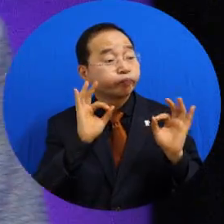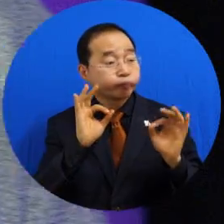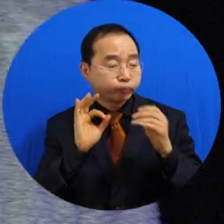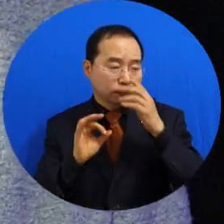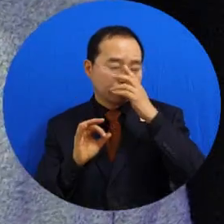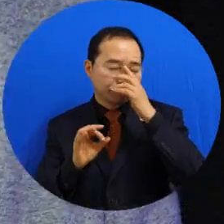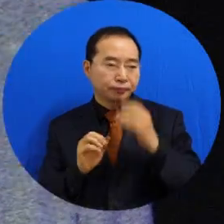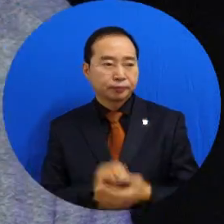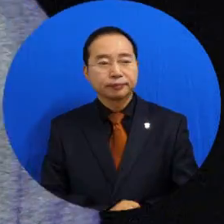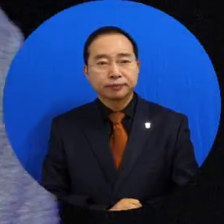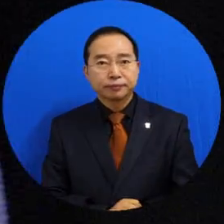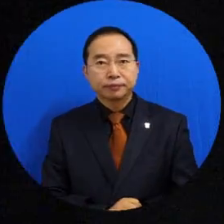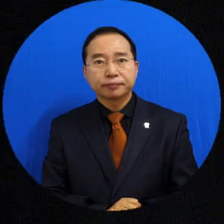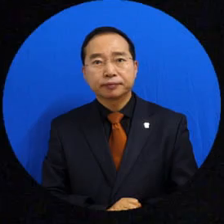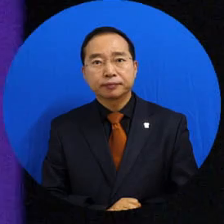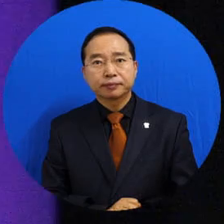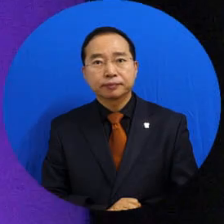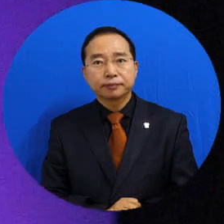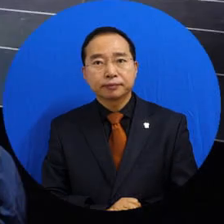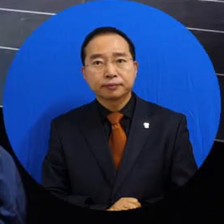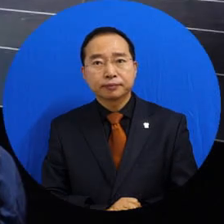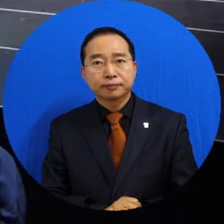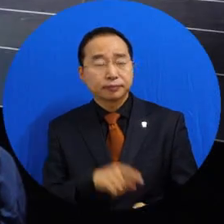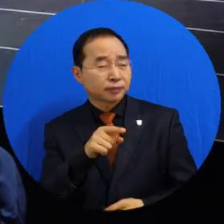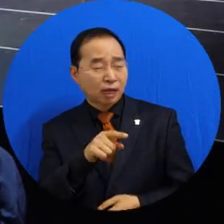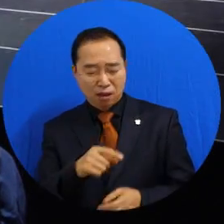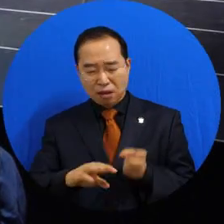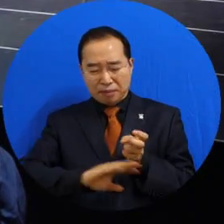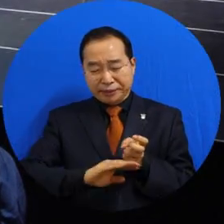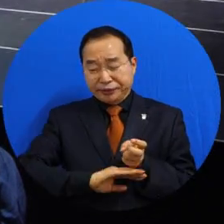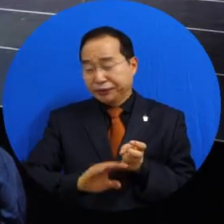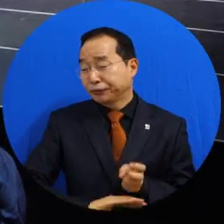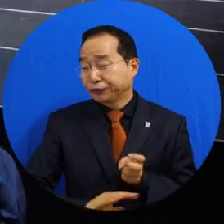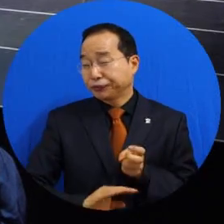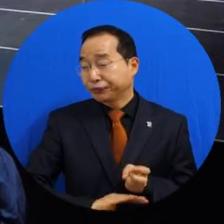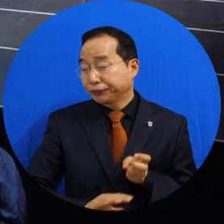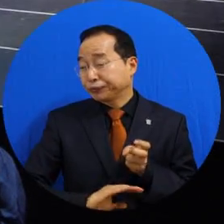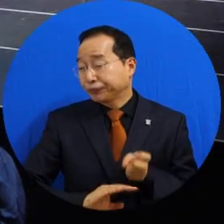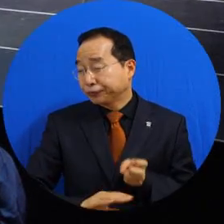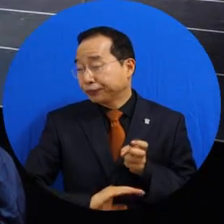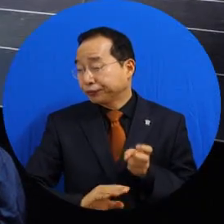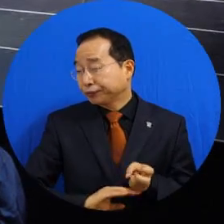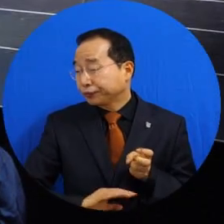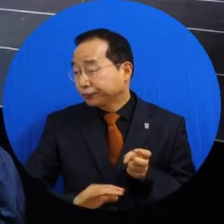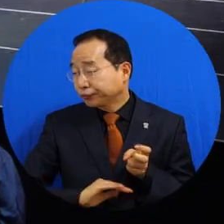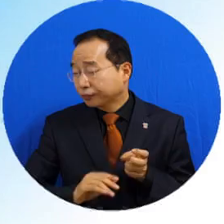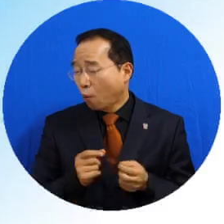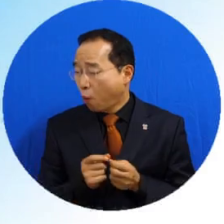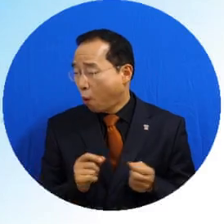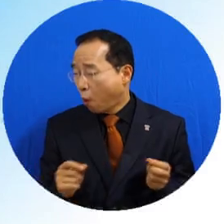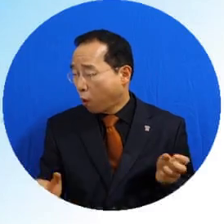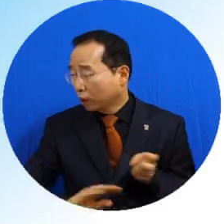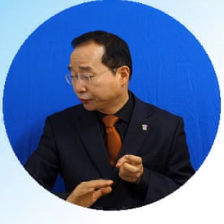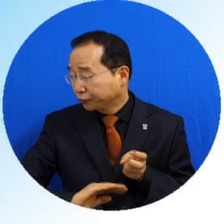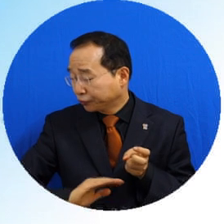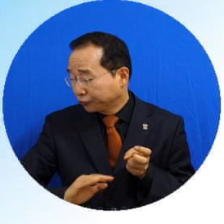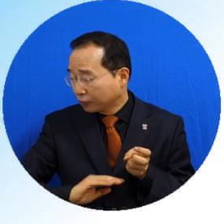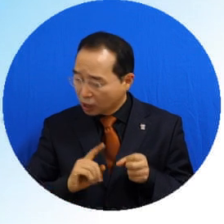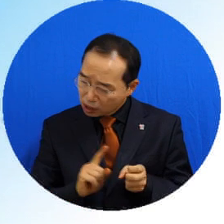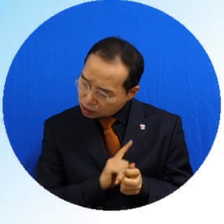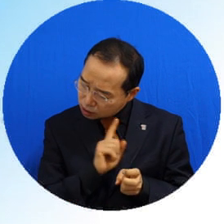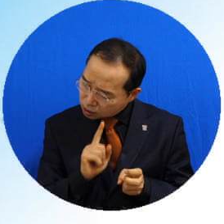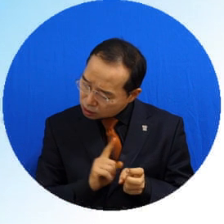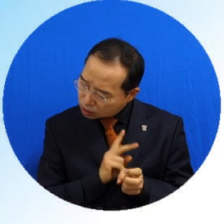가자, 그러니까 저희가 막 굉장히 허름한 버스에 타서 막 탈탈탈탈 거리면서 막 오랫동안